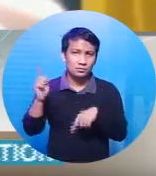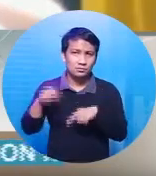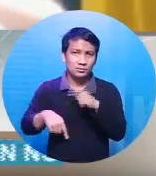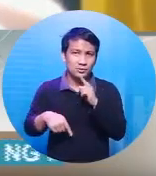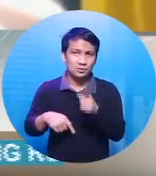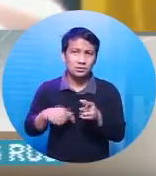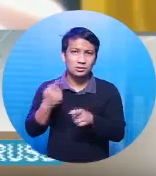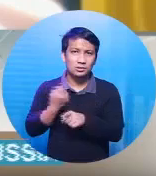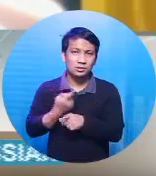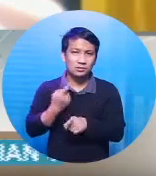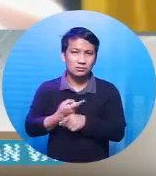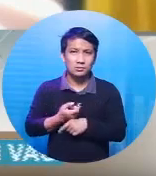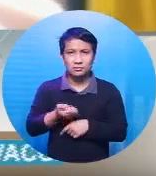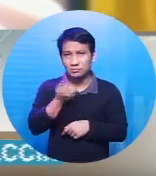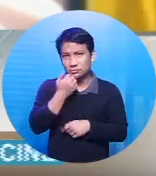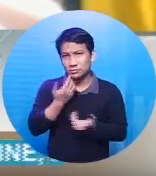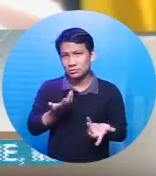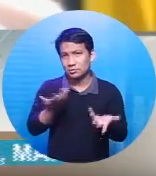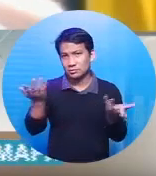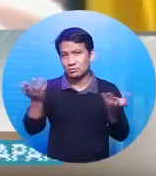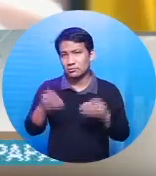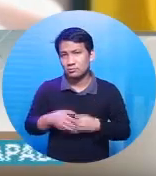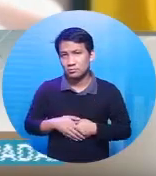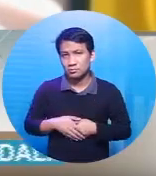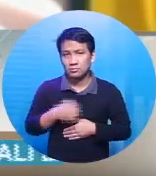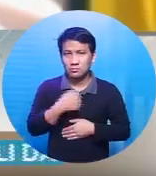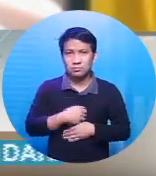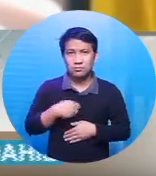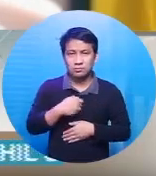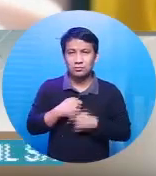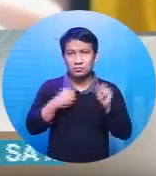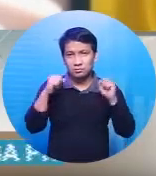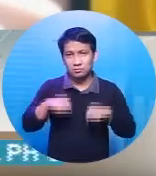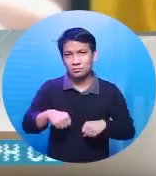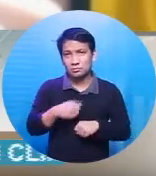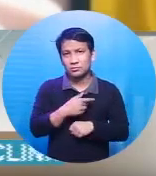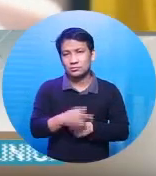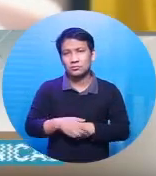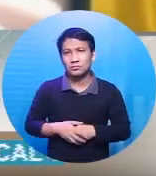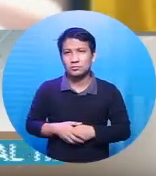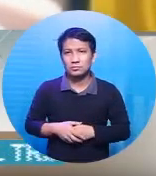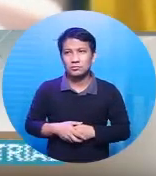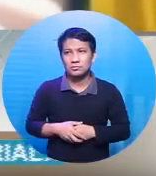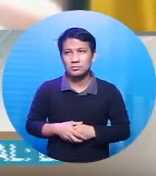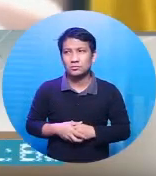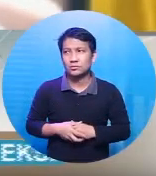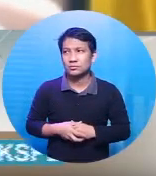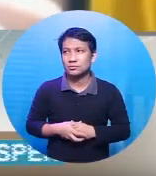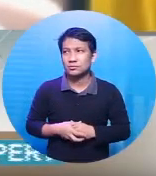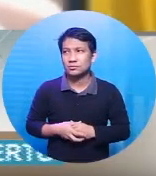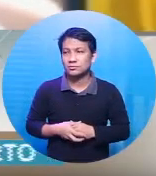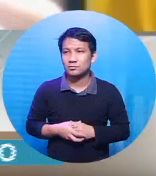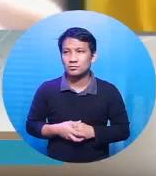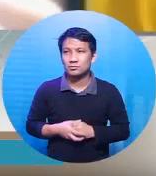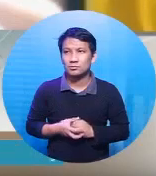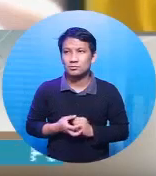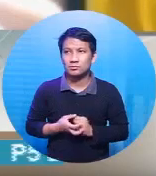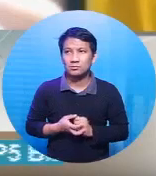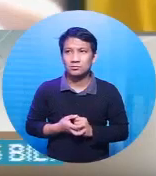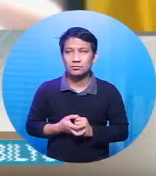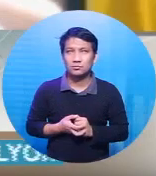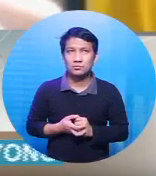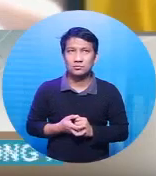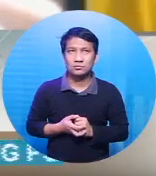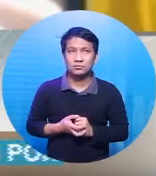pala proper. Ma'am, come on. Kailangan ma'am, panindigan mo yung promise nyo. Parang hindi ko kasi bata, sir, na pag ay, hindi,